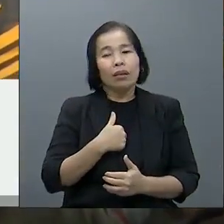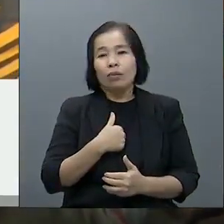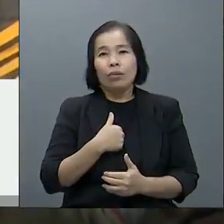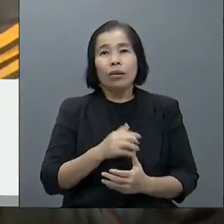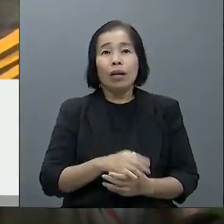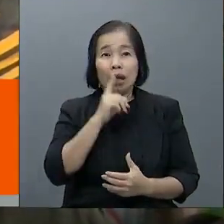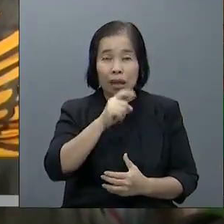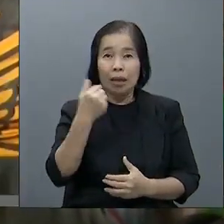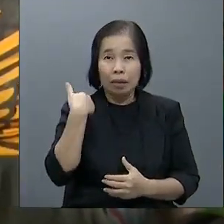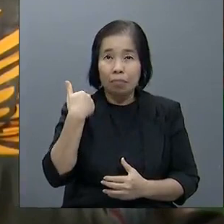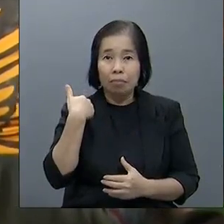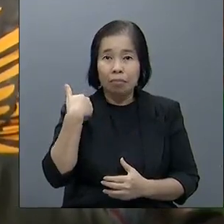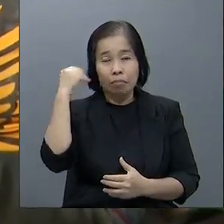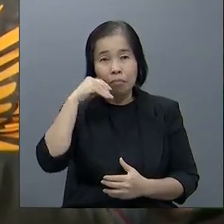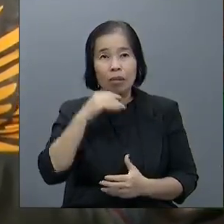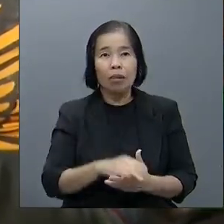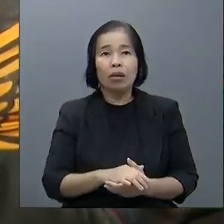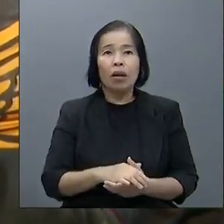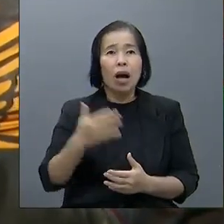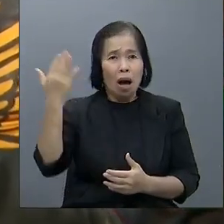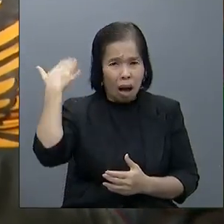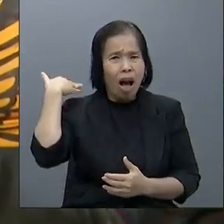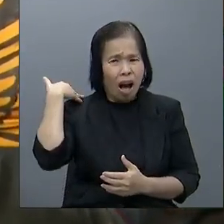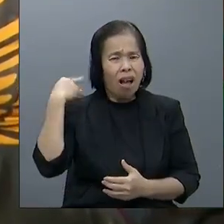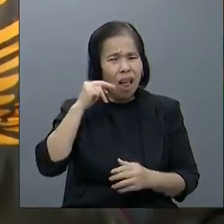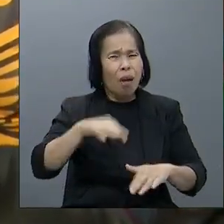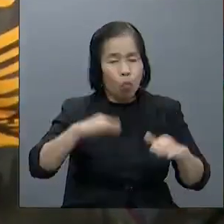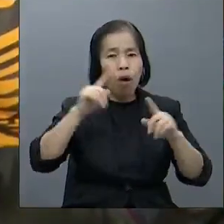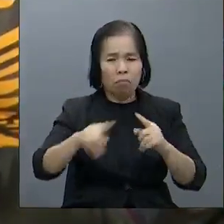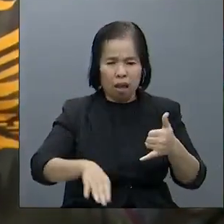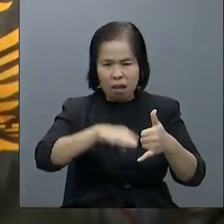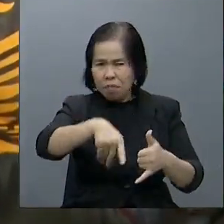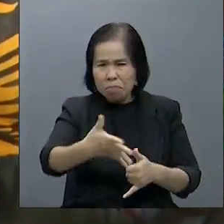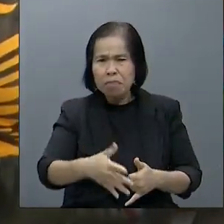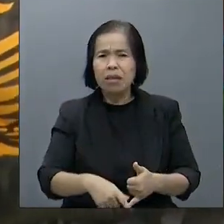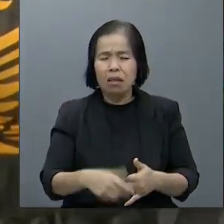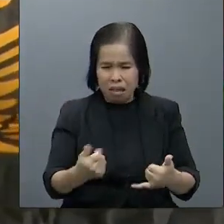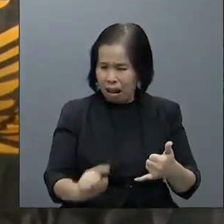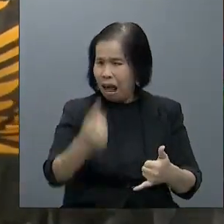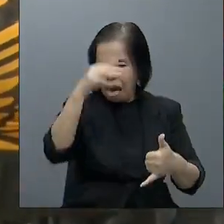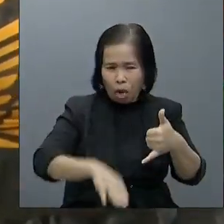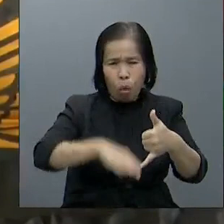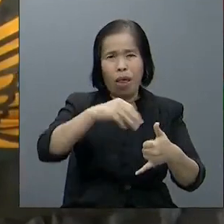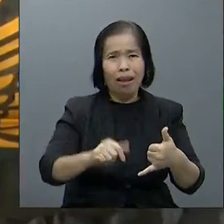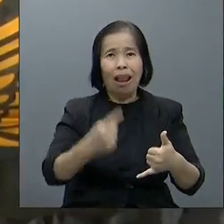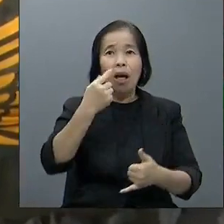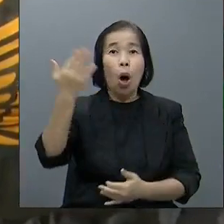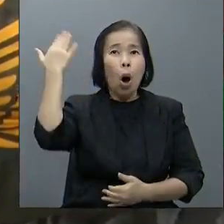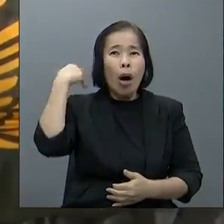กตินี้เคยเกิดเหตุอย่างนี้บ้างไหมคร ับ เคยแต่ว่าไม่ถึงนี่อ่ะไม่ถึง ก็นี่ไม่ไม่ก่อนก่อนมีสะพานไม่เค